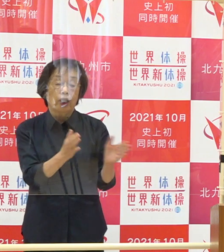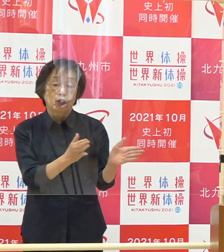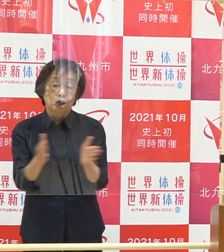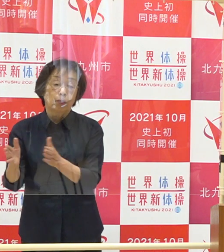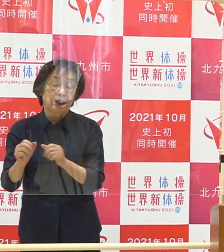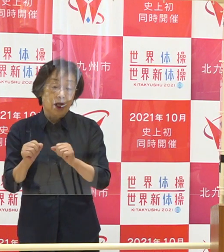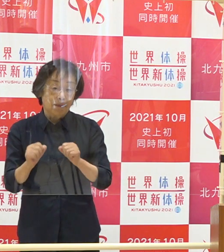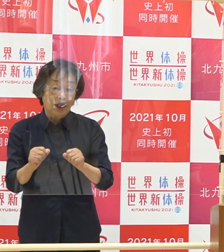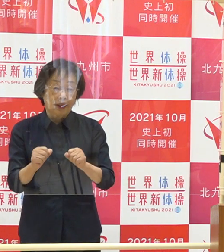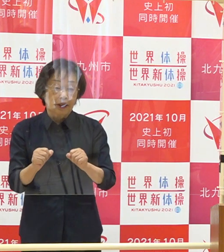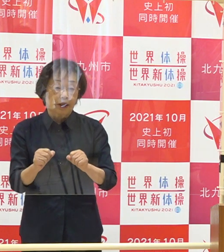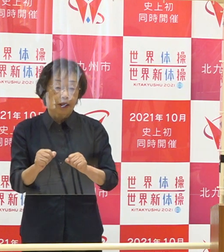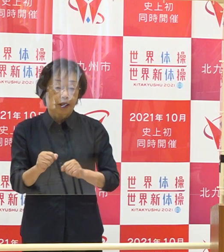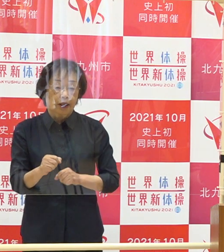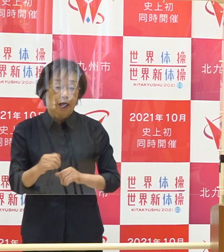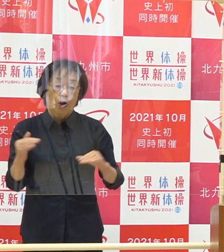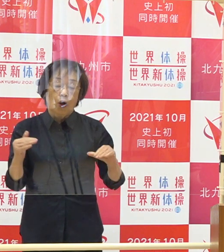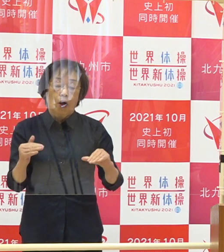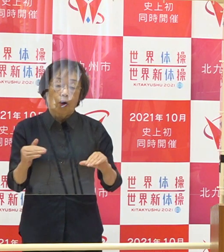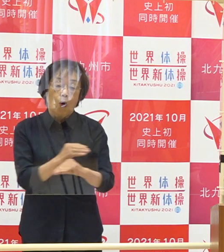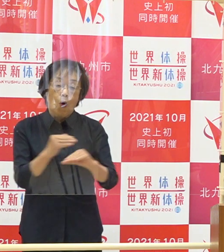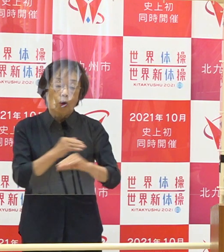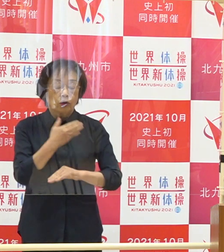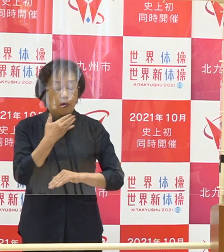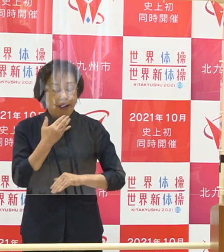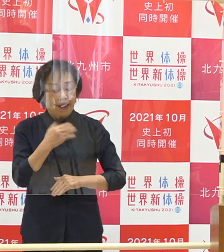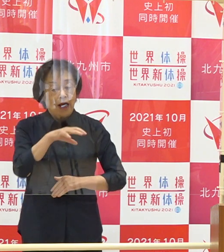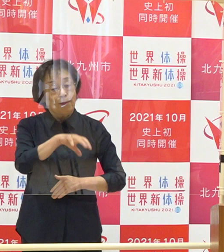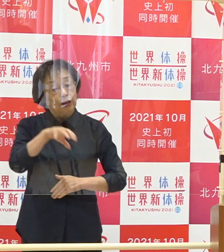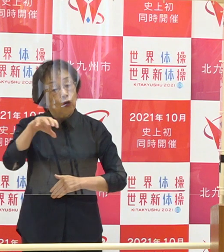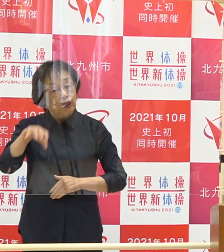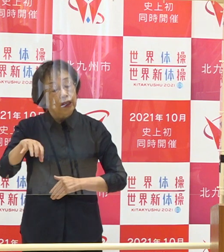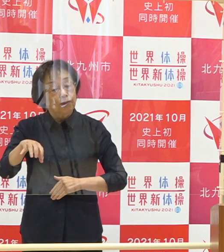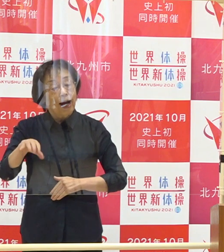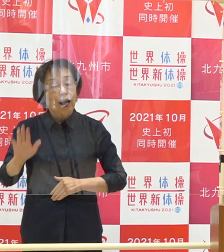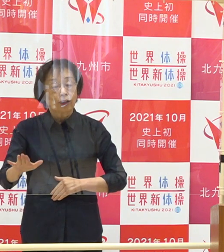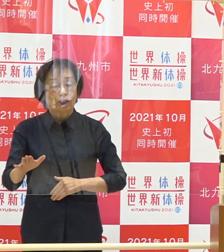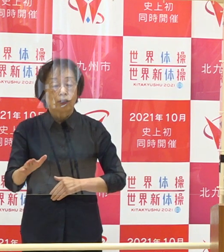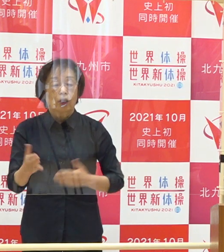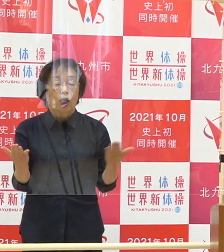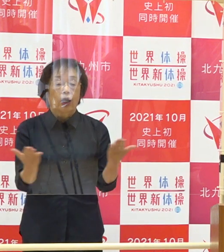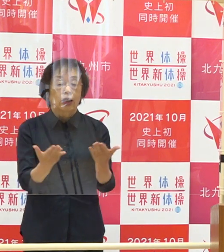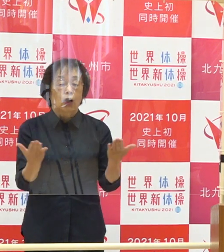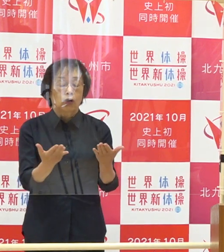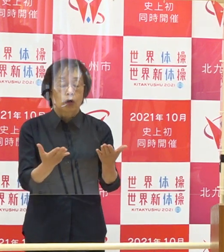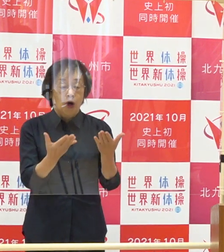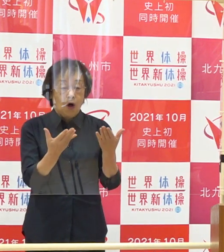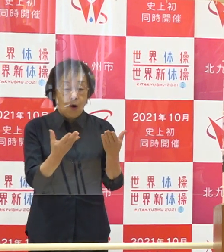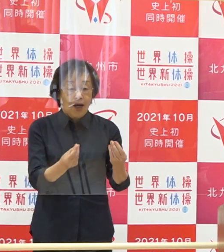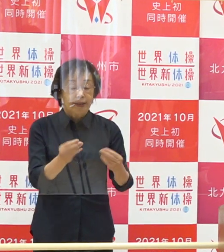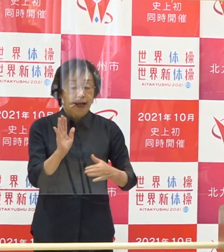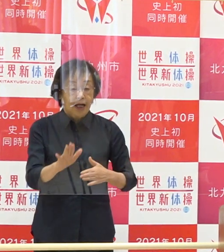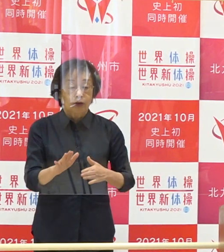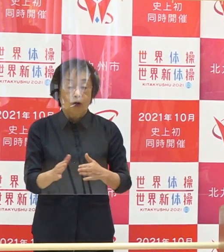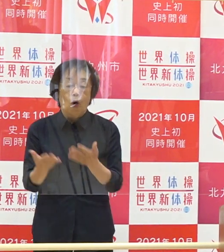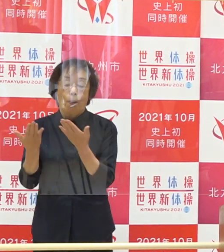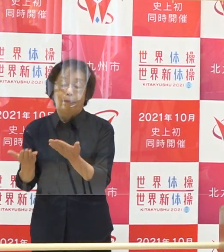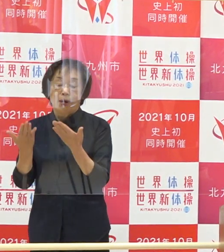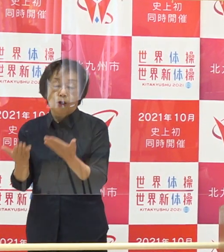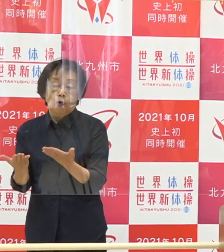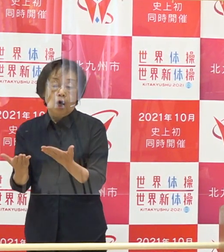利便性の高い場所にありますので、学校や仕事帰りなどに利用していただきたいのであります。